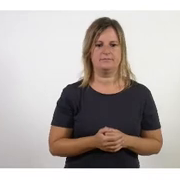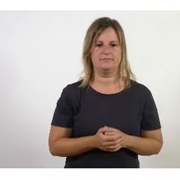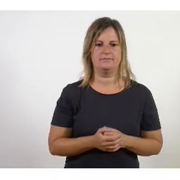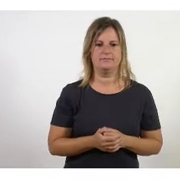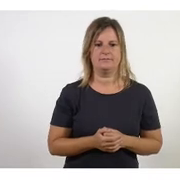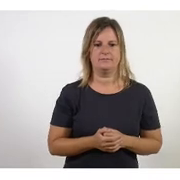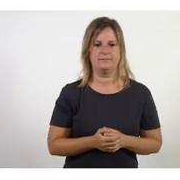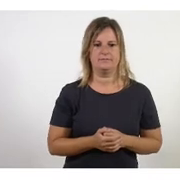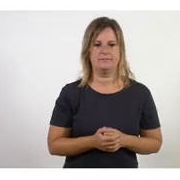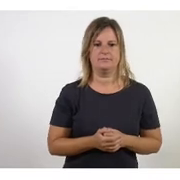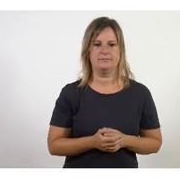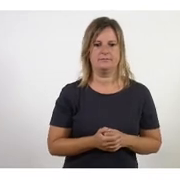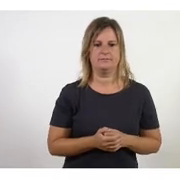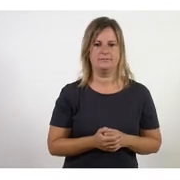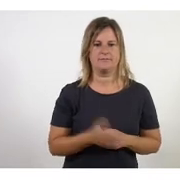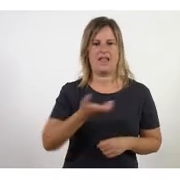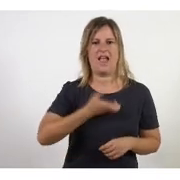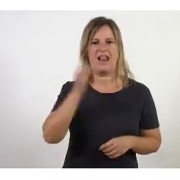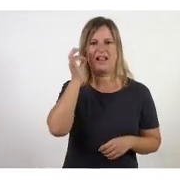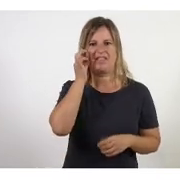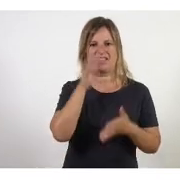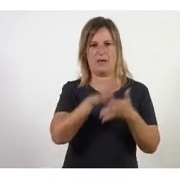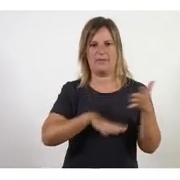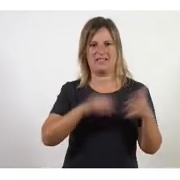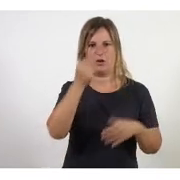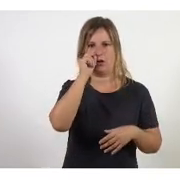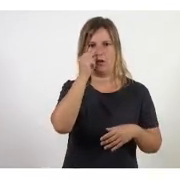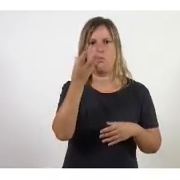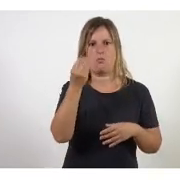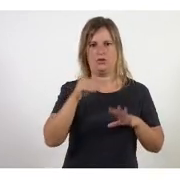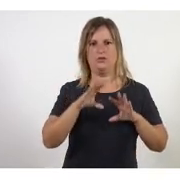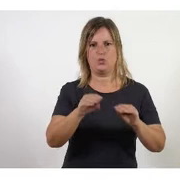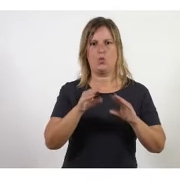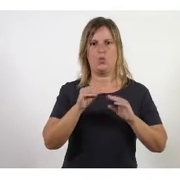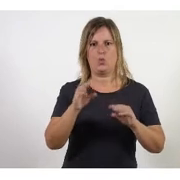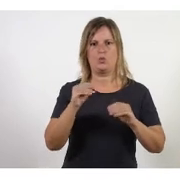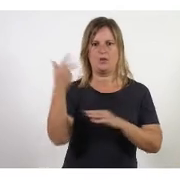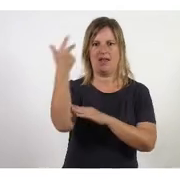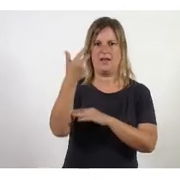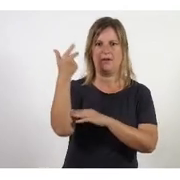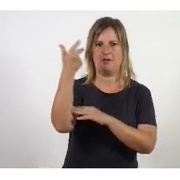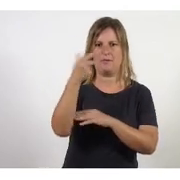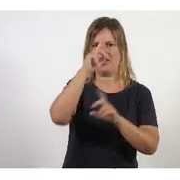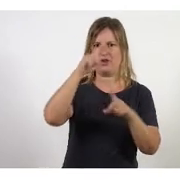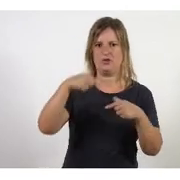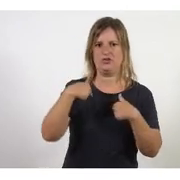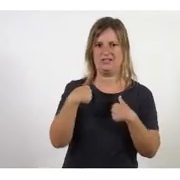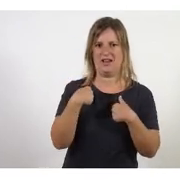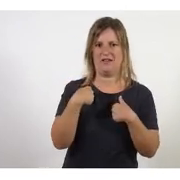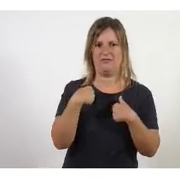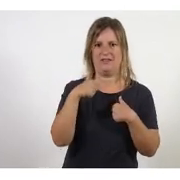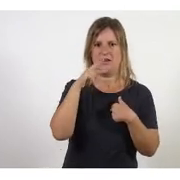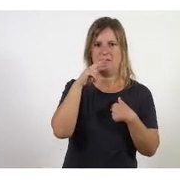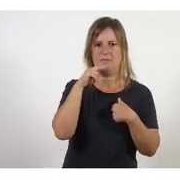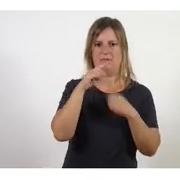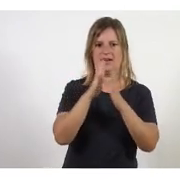un exemple de l'alcaldessa de Barcelona que en fa molts d'aquests de vídeos selfies parlant a càmera, dirigent-se